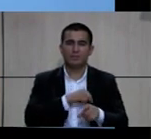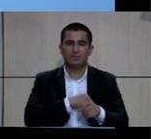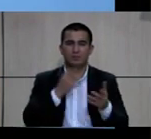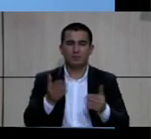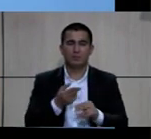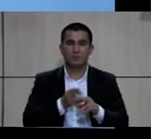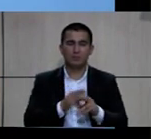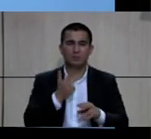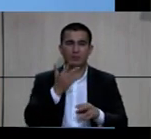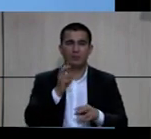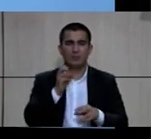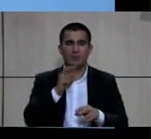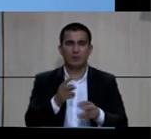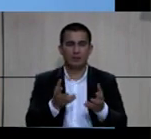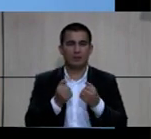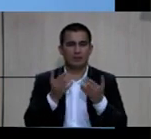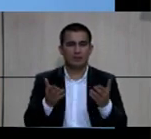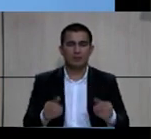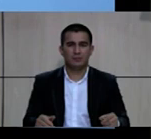qo'lga kiritdingiz.